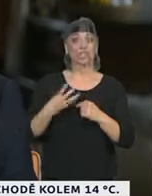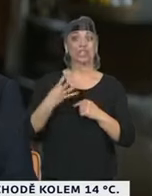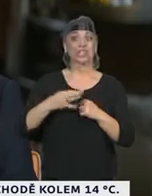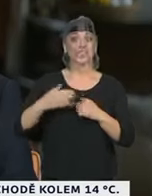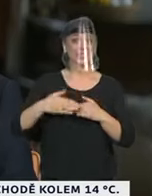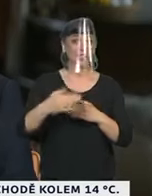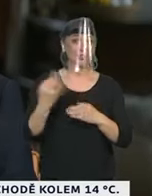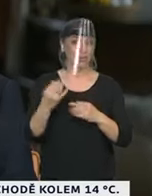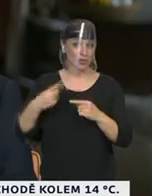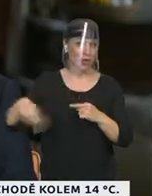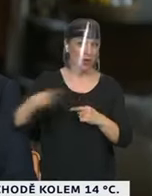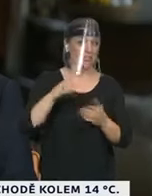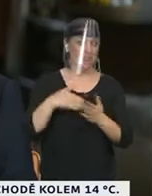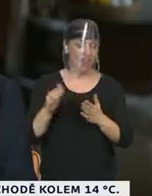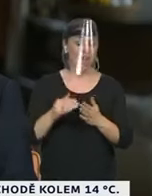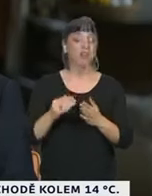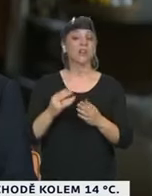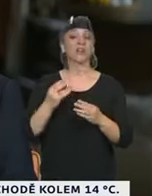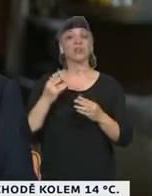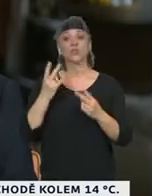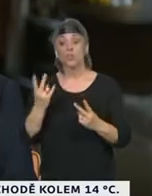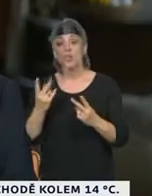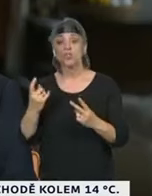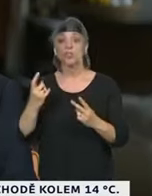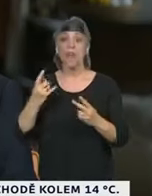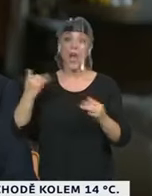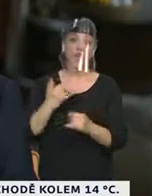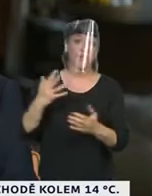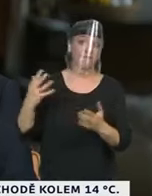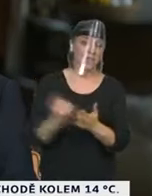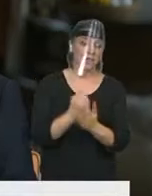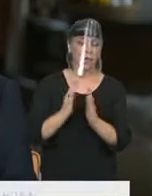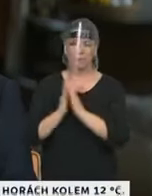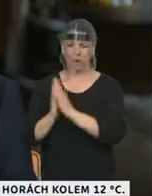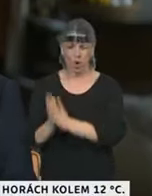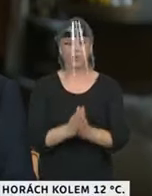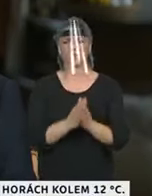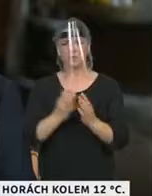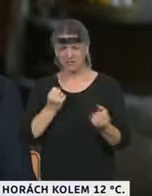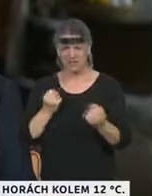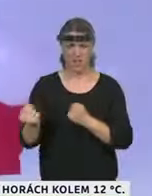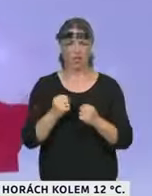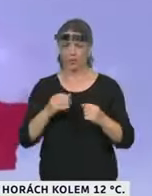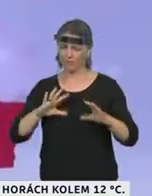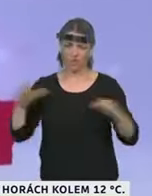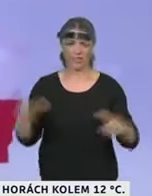bude rozhodovat teď. Prosím, dejme to všichni.